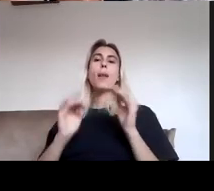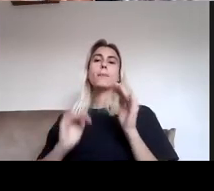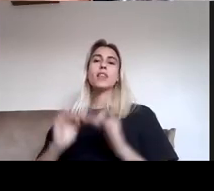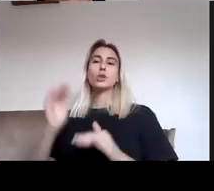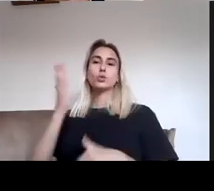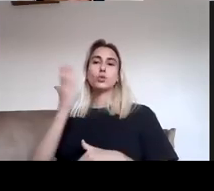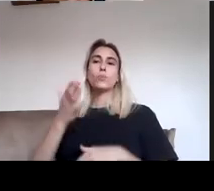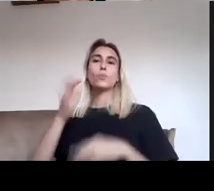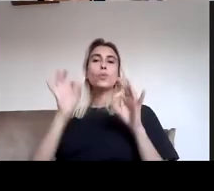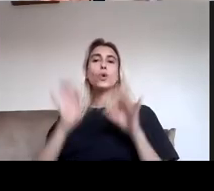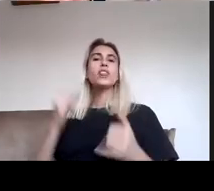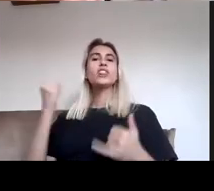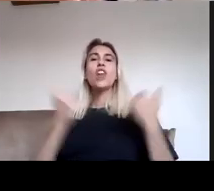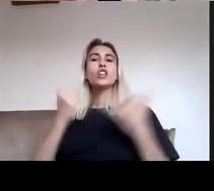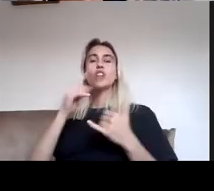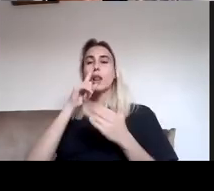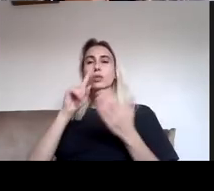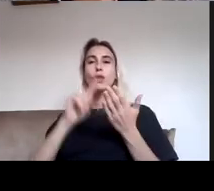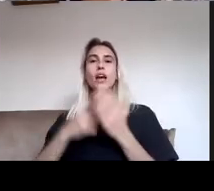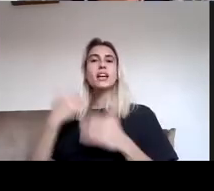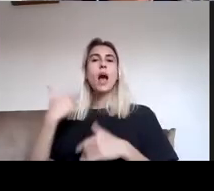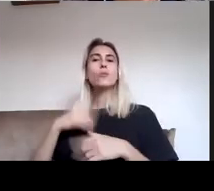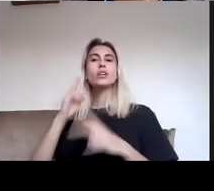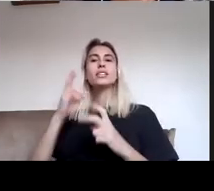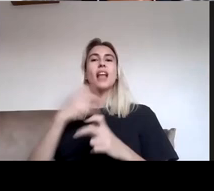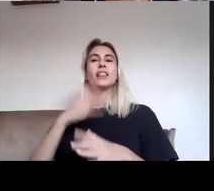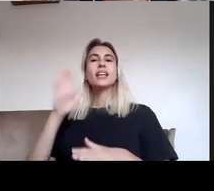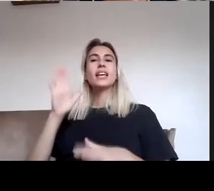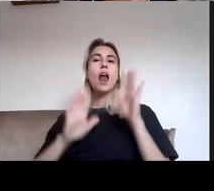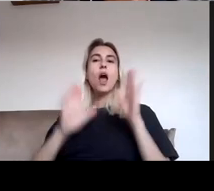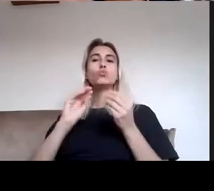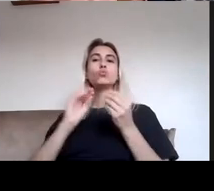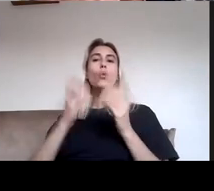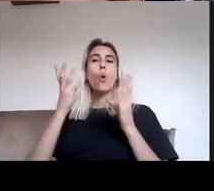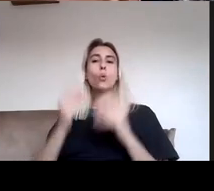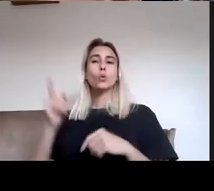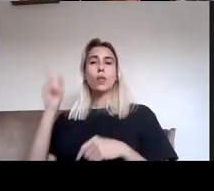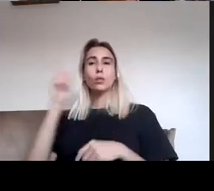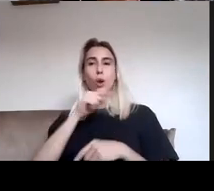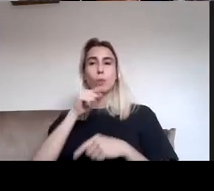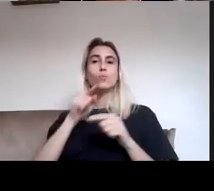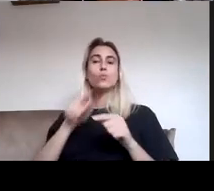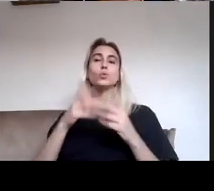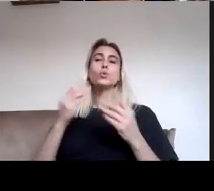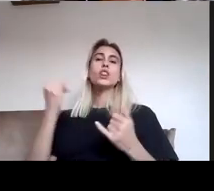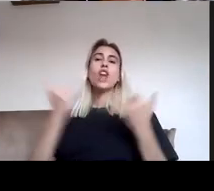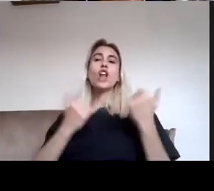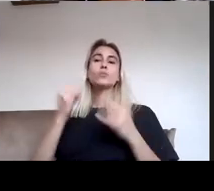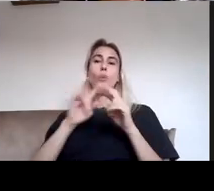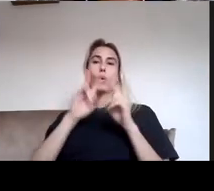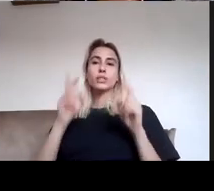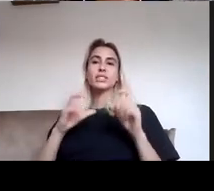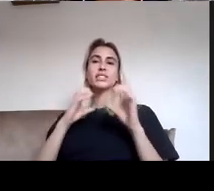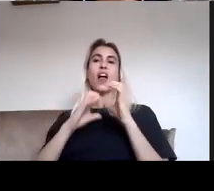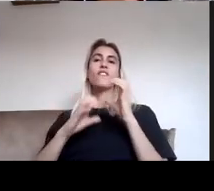bugün tartışılan noktada kamunun kendi ihalesinde bile sorun olduğundan dolayı bunlar çok tartışma konusu. Özellikle servis